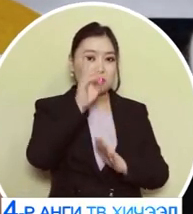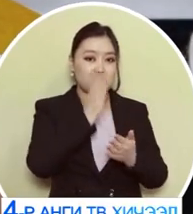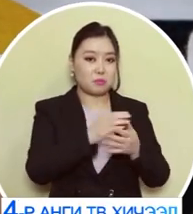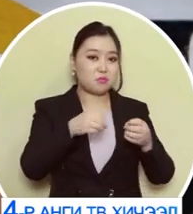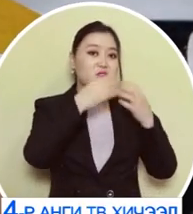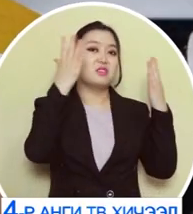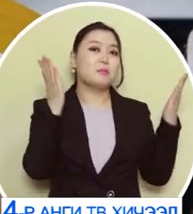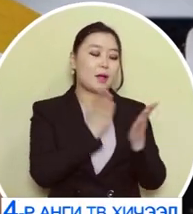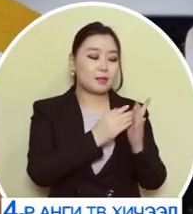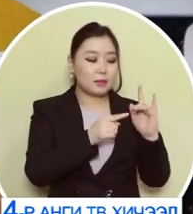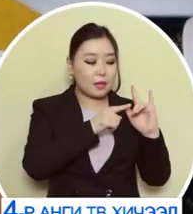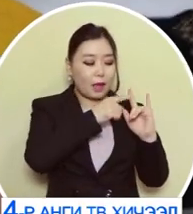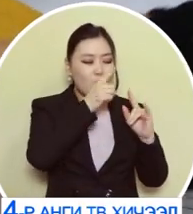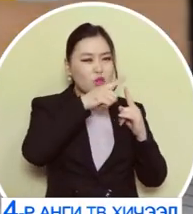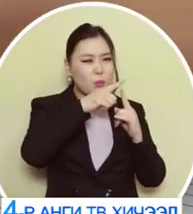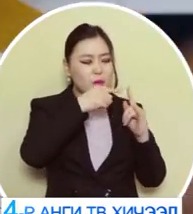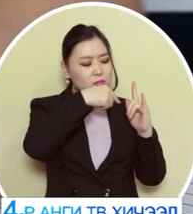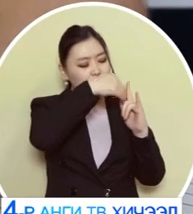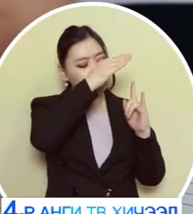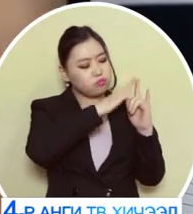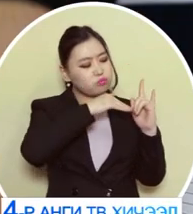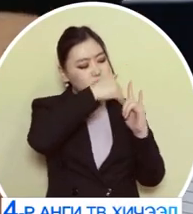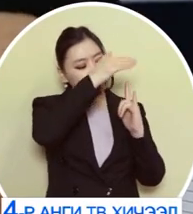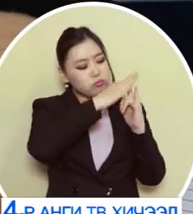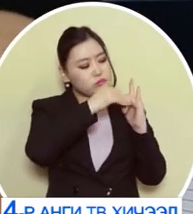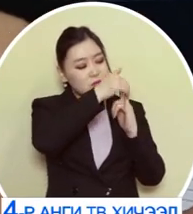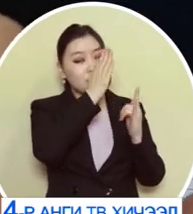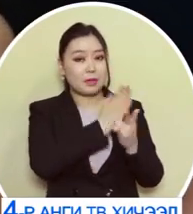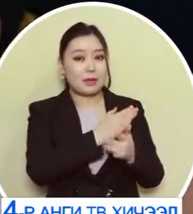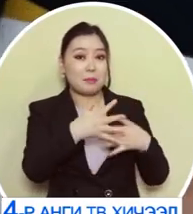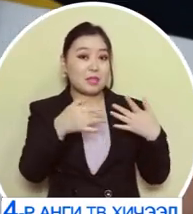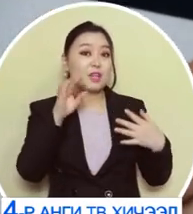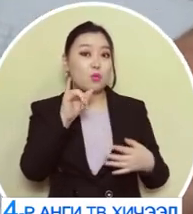Материалы темір сырты боялған болатын.